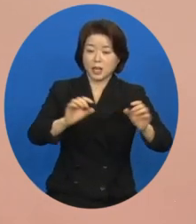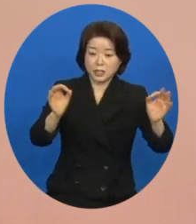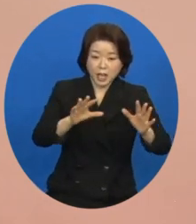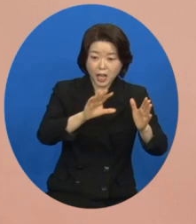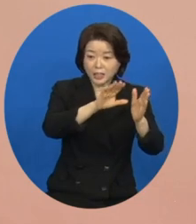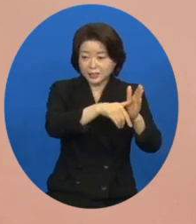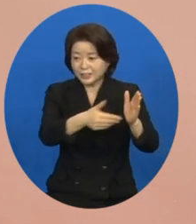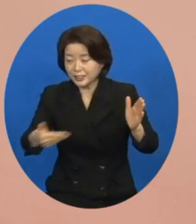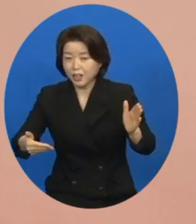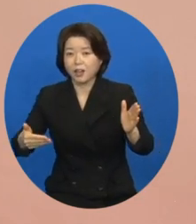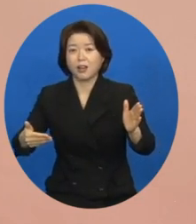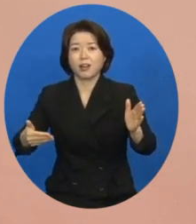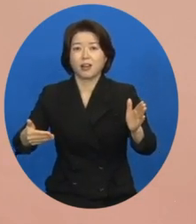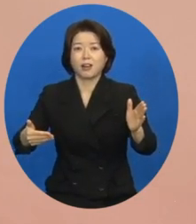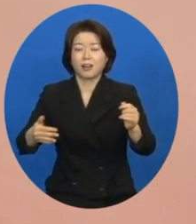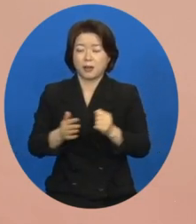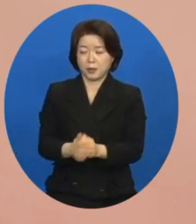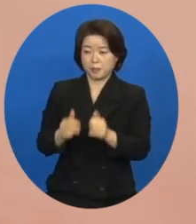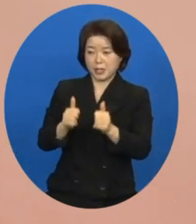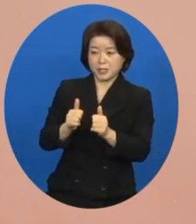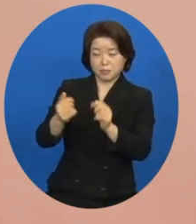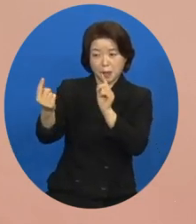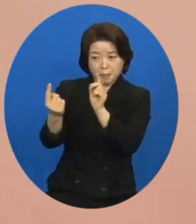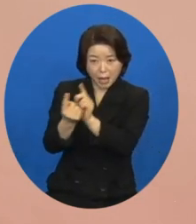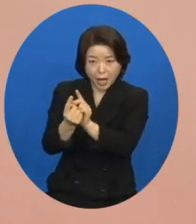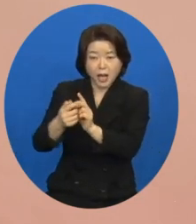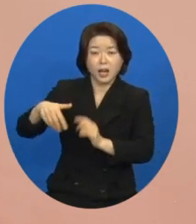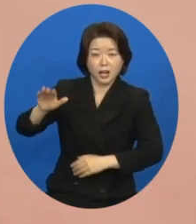가는데 심판받아야 될 텐데